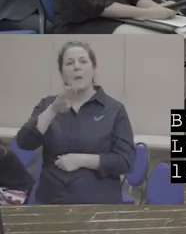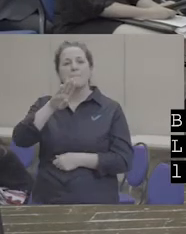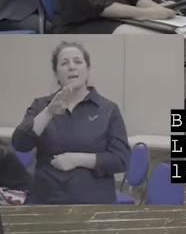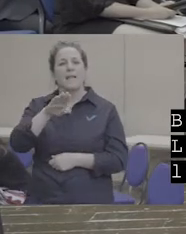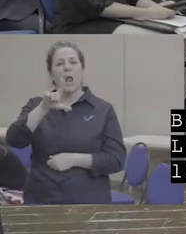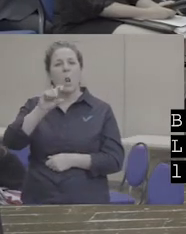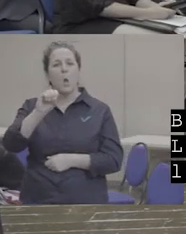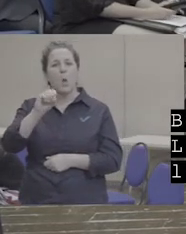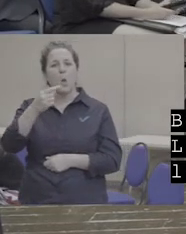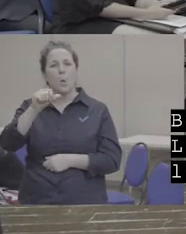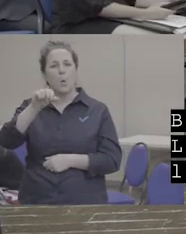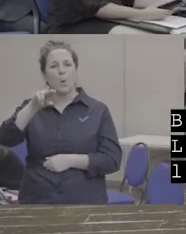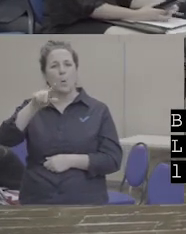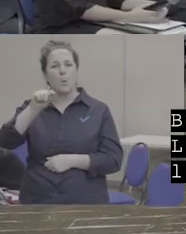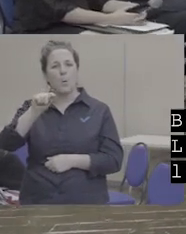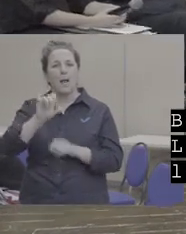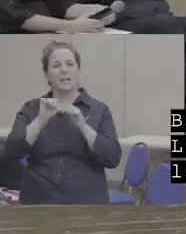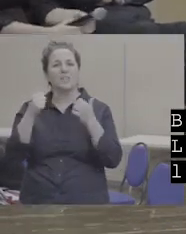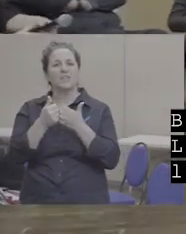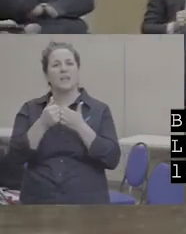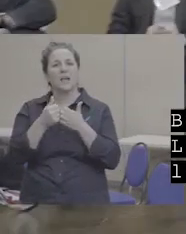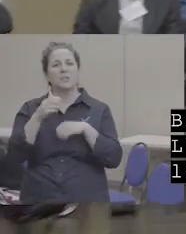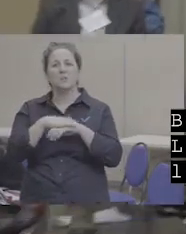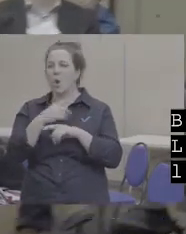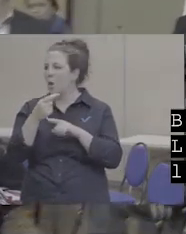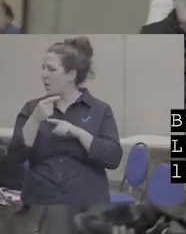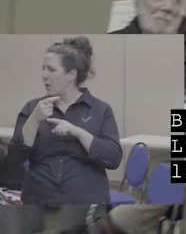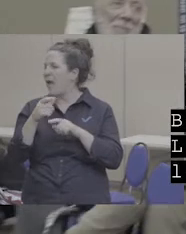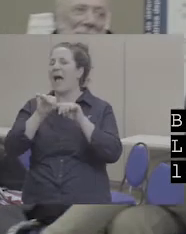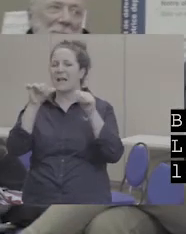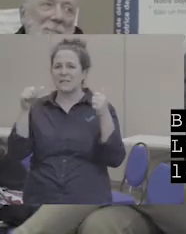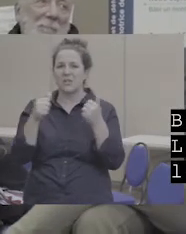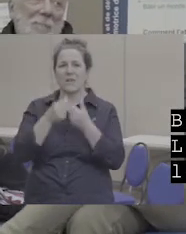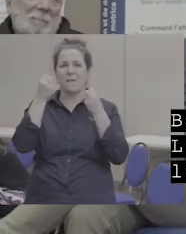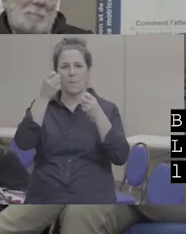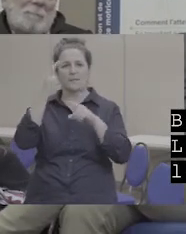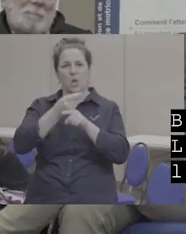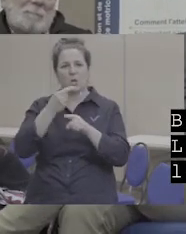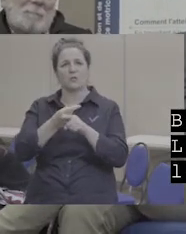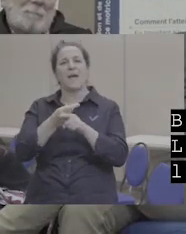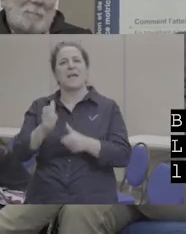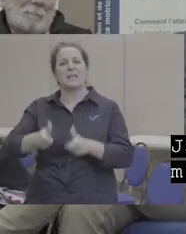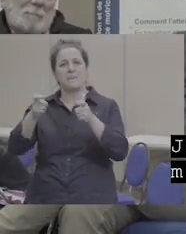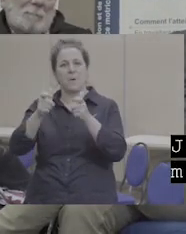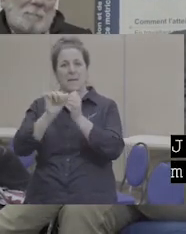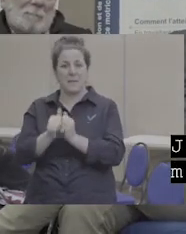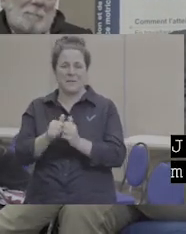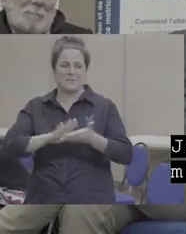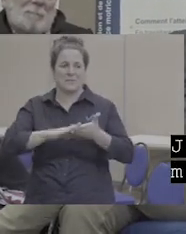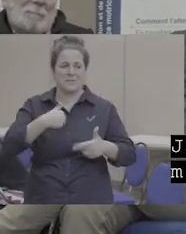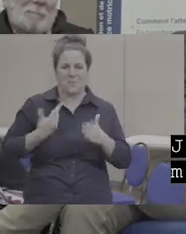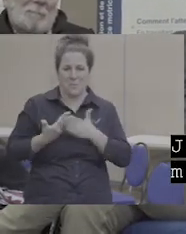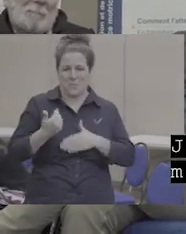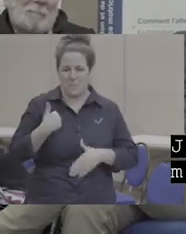Bertrand Legault, l'Association pour le logement... Pardon, l'Association d'information en logement immeuble adapté. Je suis tout nouveau, je